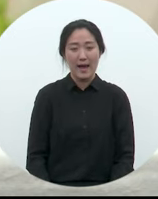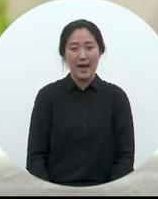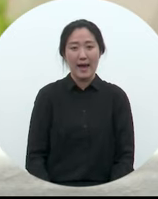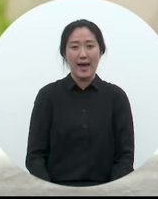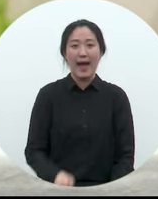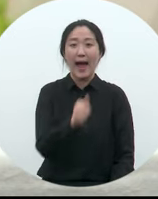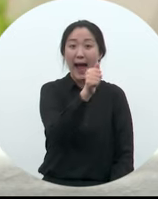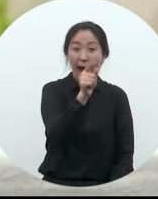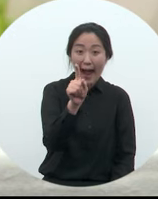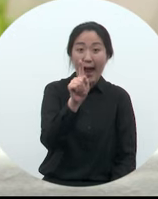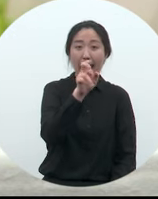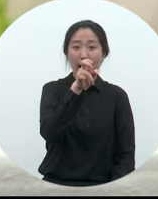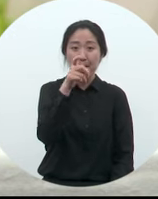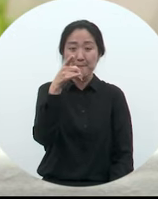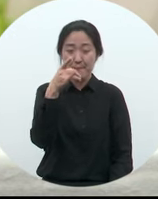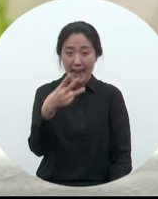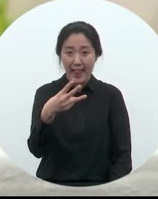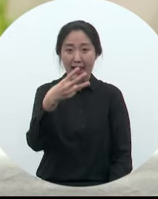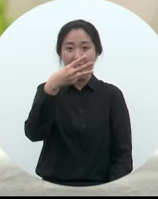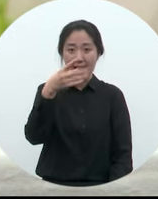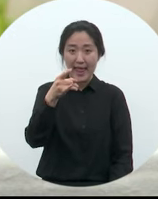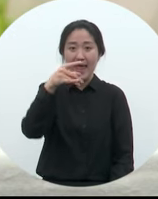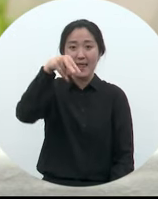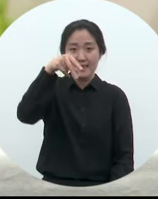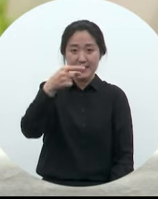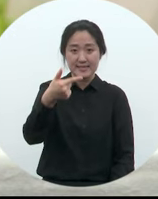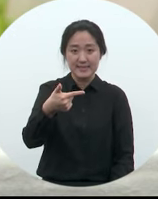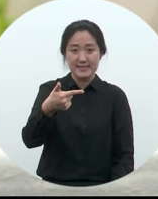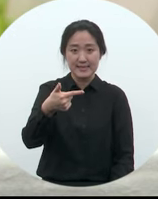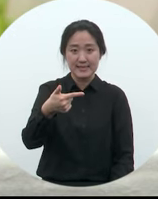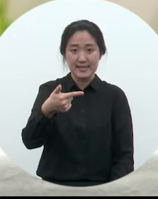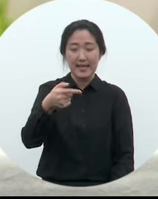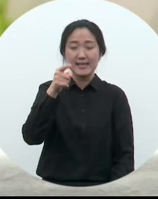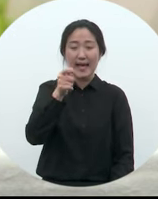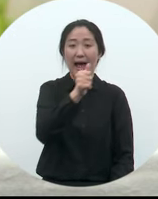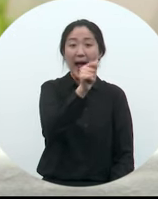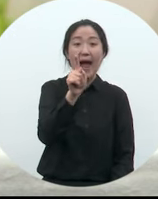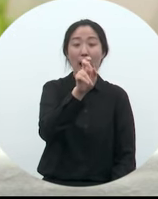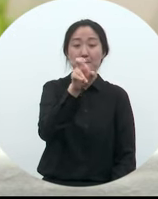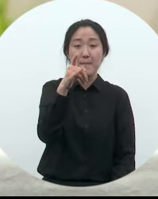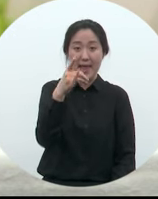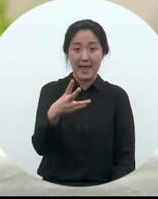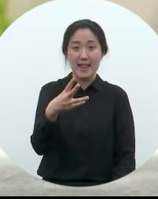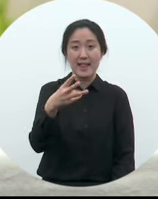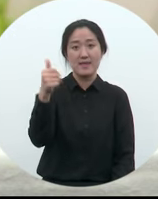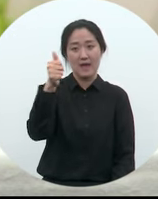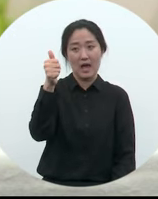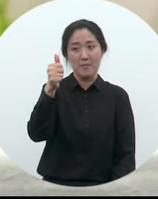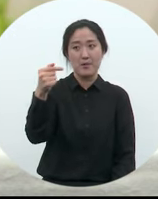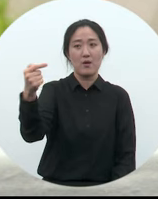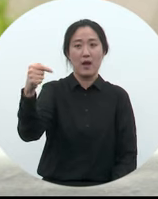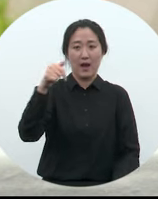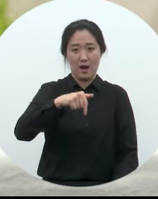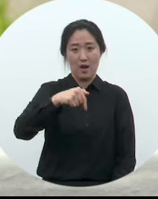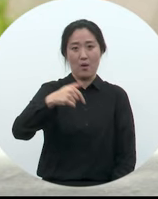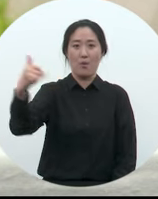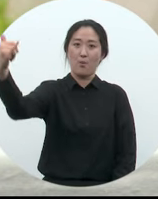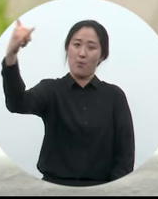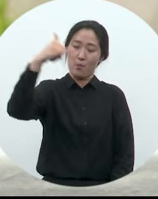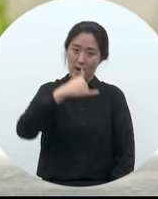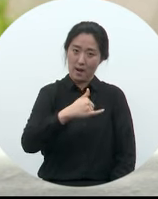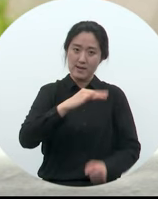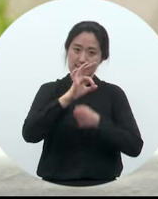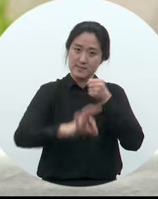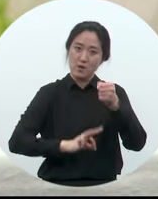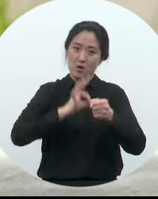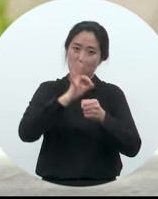하멜이 쓴 책이 뭐죠? 하멜 표류기잖아요. 거기에 하멜이 우리나라에 와가지고 십몇 년 동안 있으면서